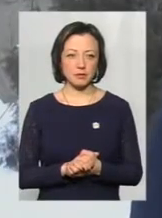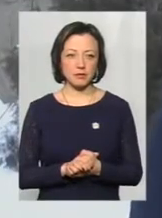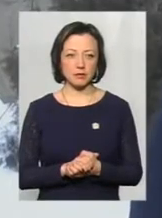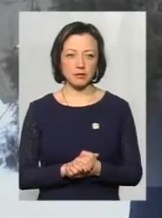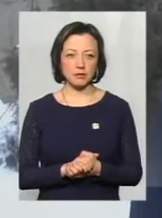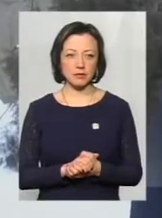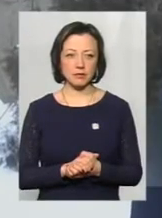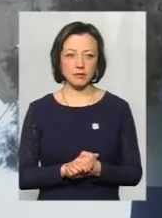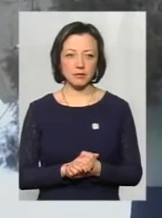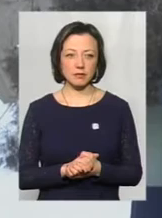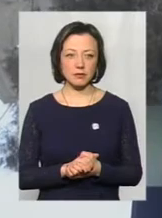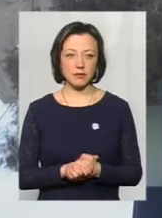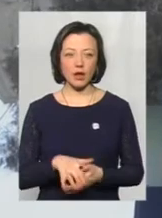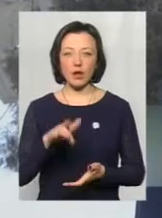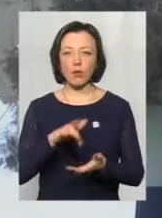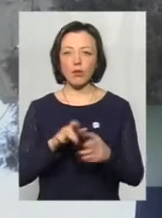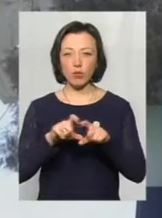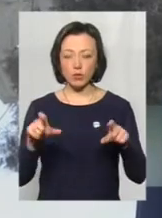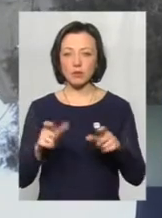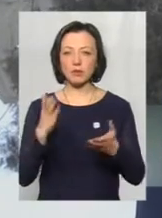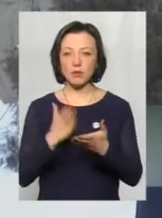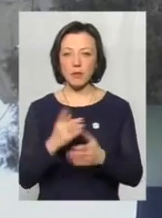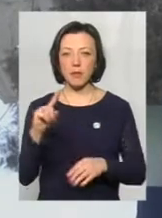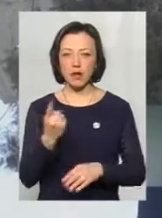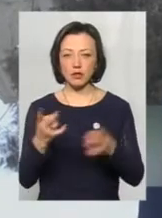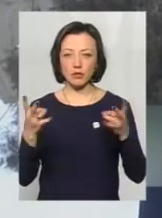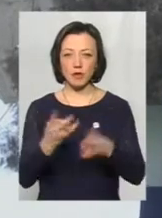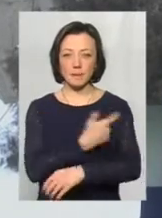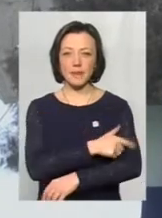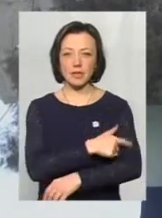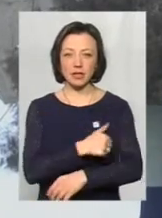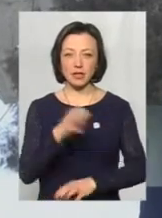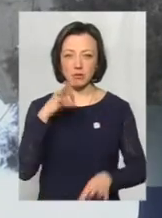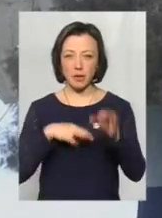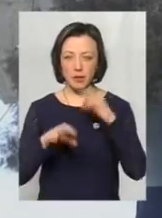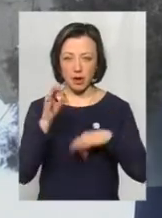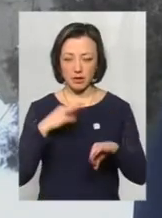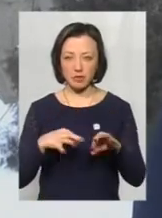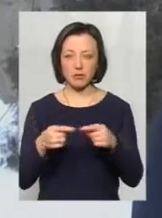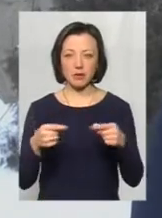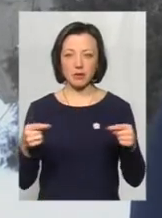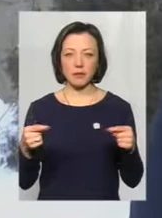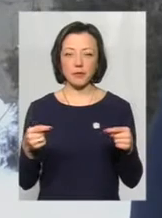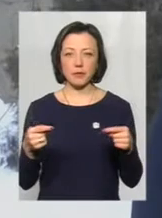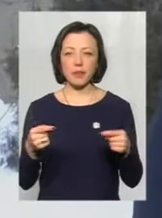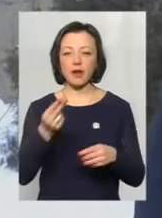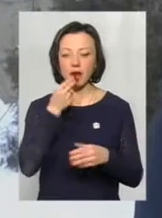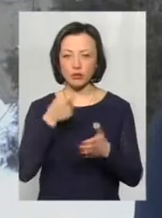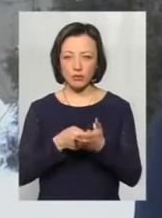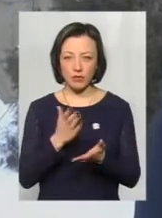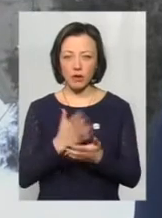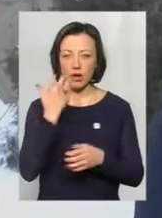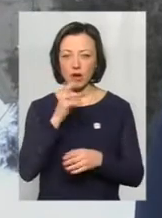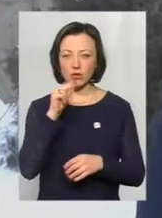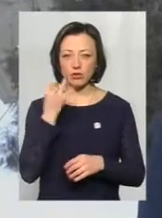першо необхідними медичними препаратами, харчуванням,